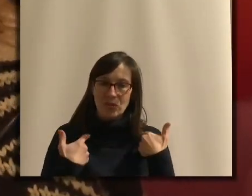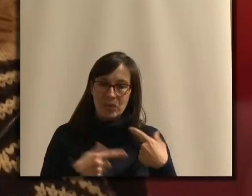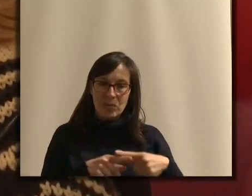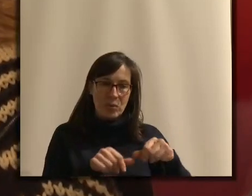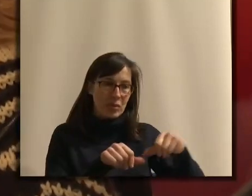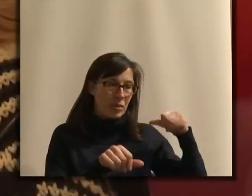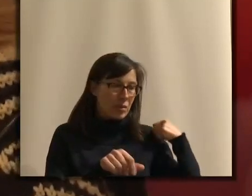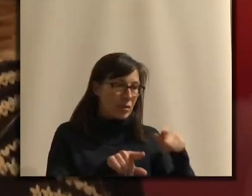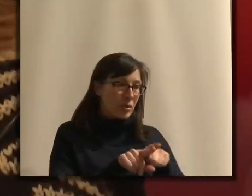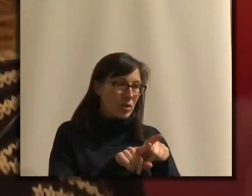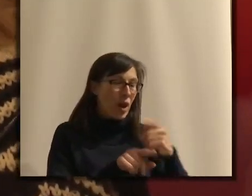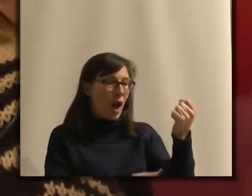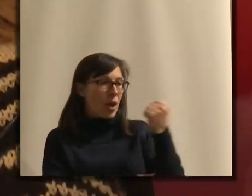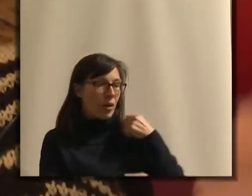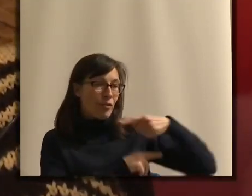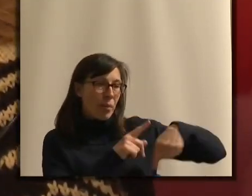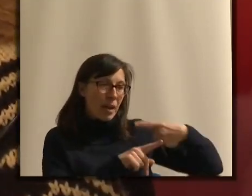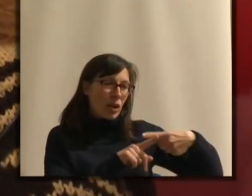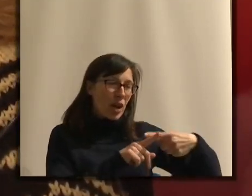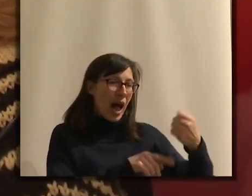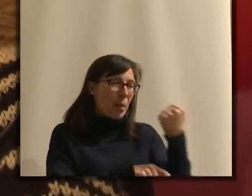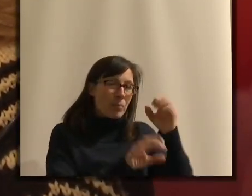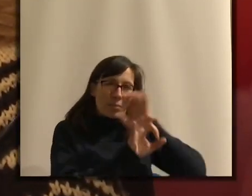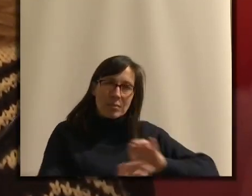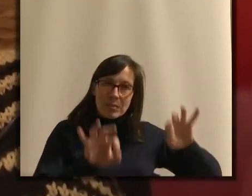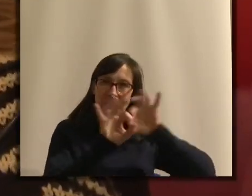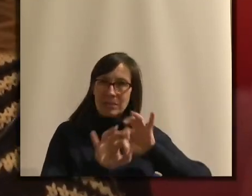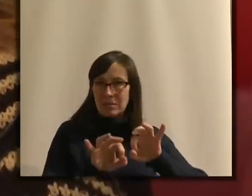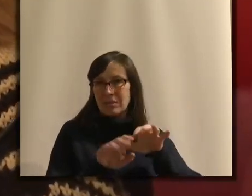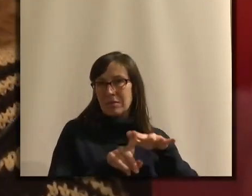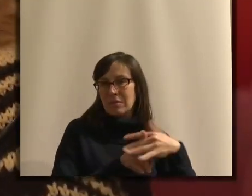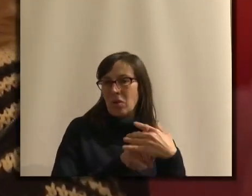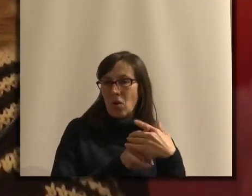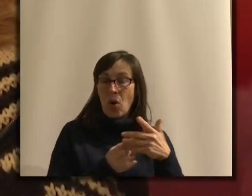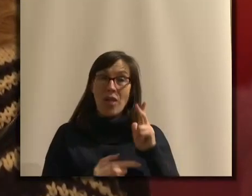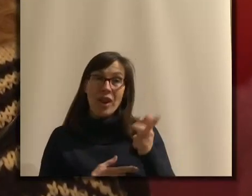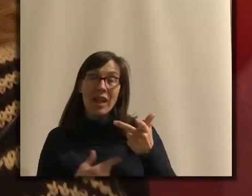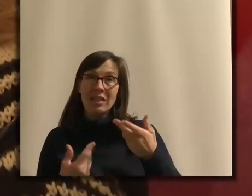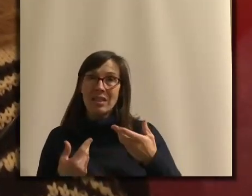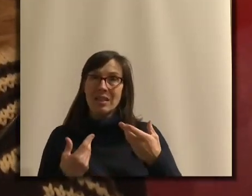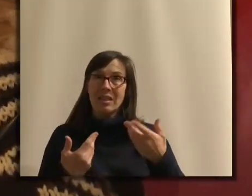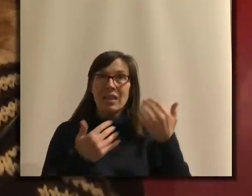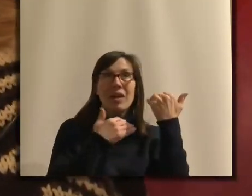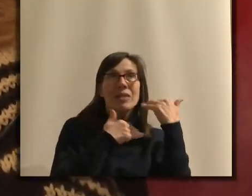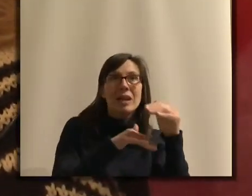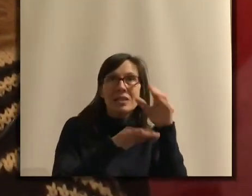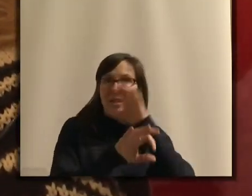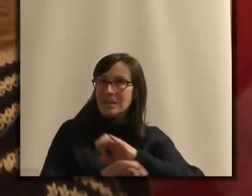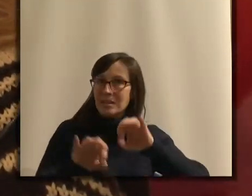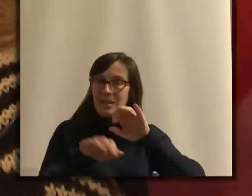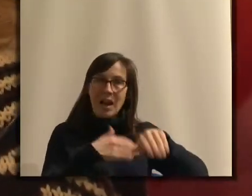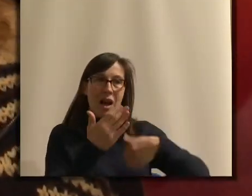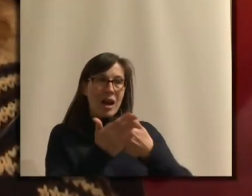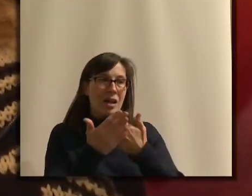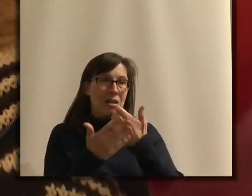ni l'empar de les seves famílies ni cap mena de suport, ni tan sols en la problemàtica del dret a l'habitatge, on aquestes persones són tractades